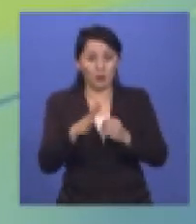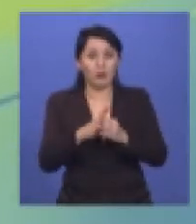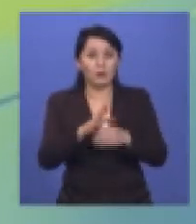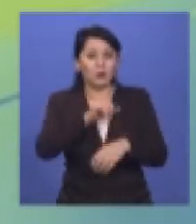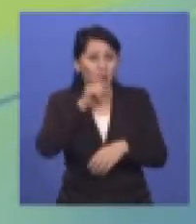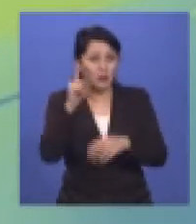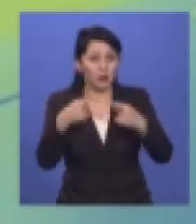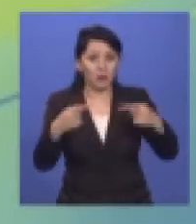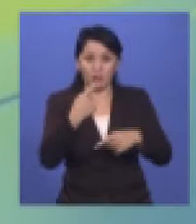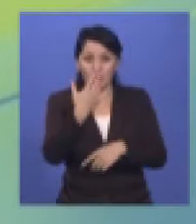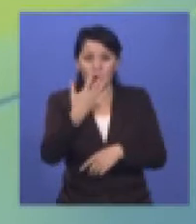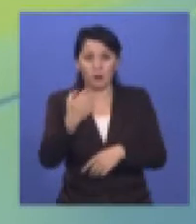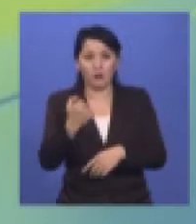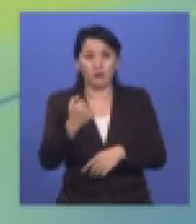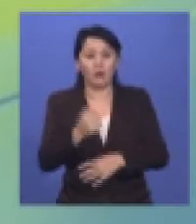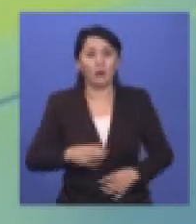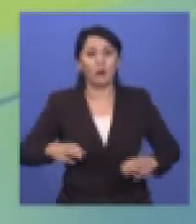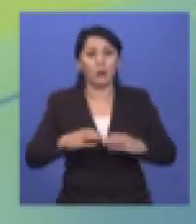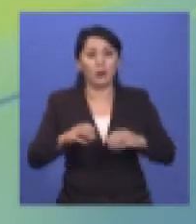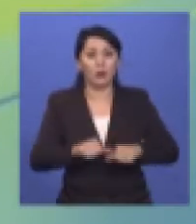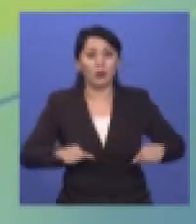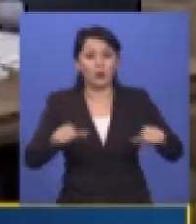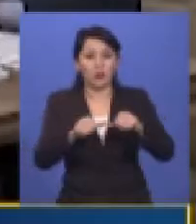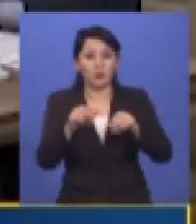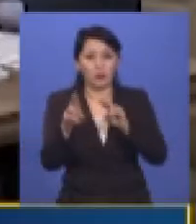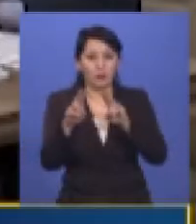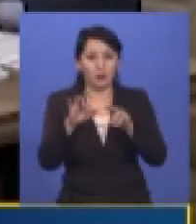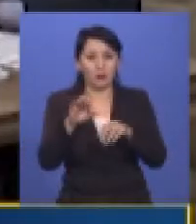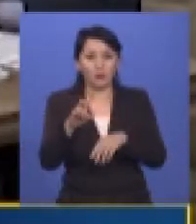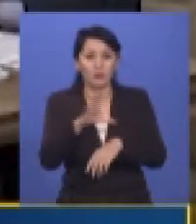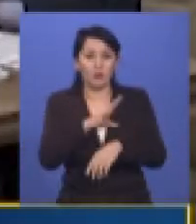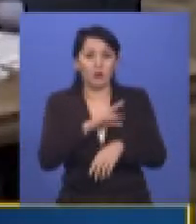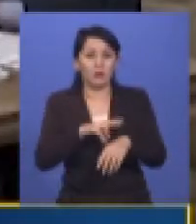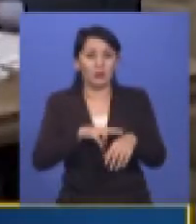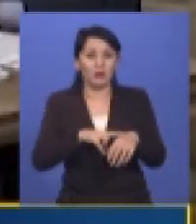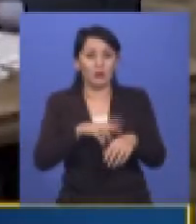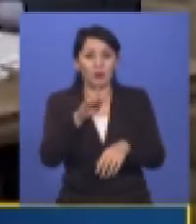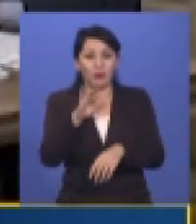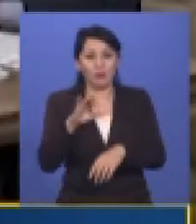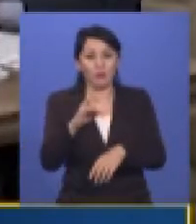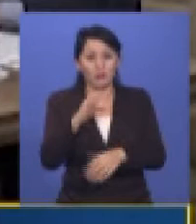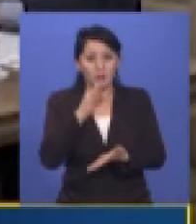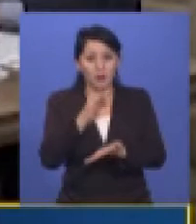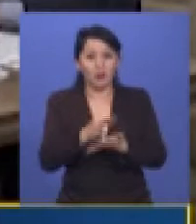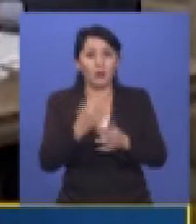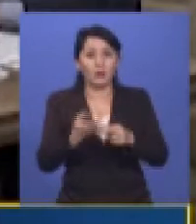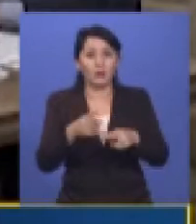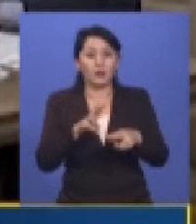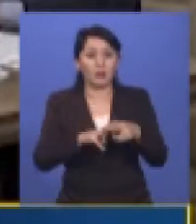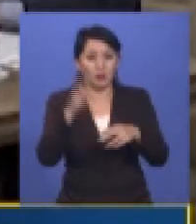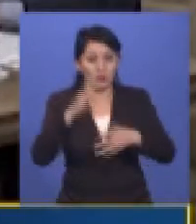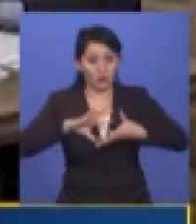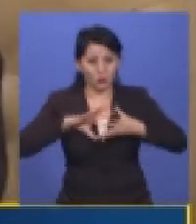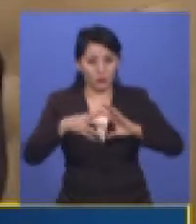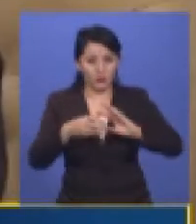түрлі жарақат алды. Бұл жайлы ведомствоаралық комиссия отырысында әкімшілік полиция басқармасының бастығы Серік Әлжанов мәлім етті.